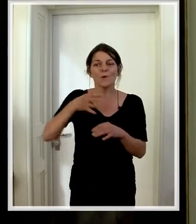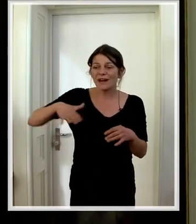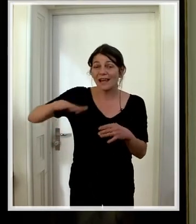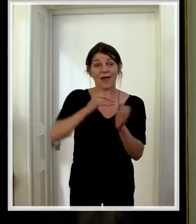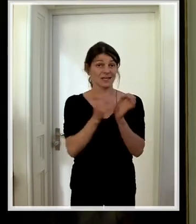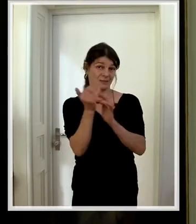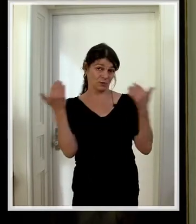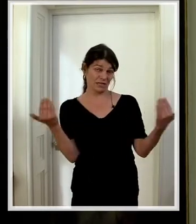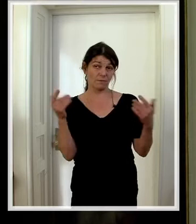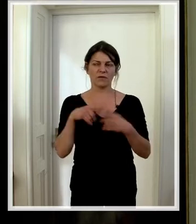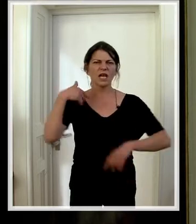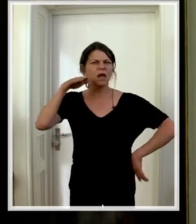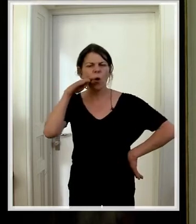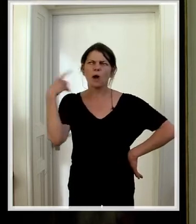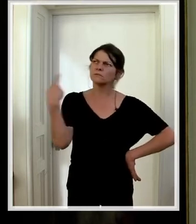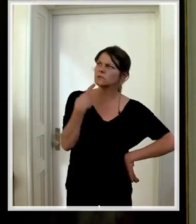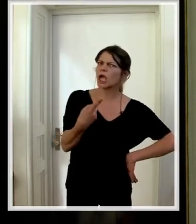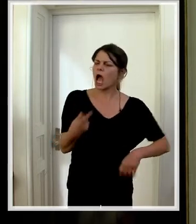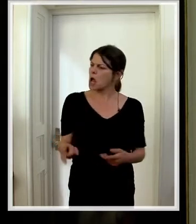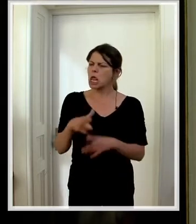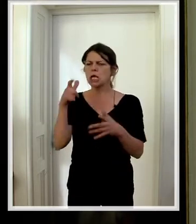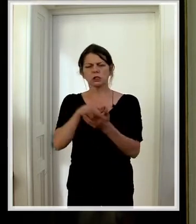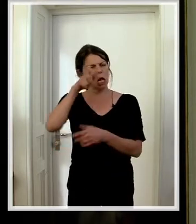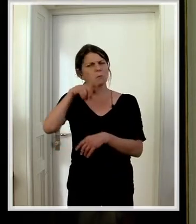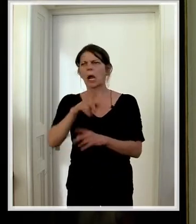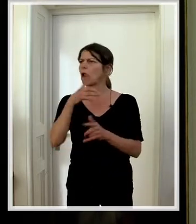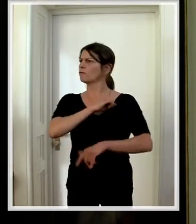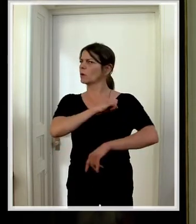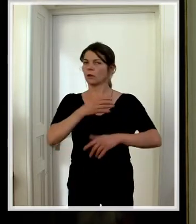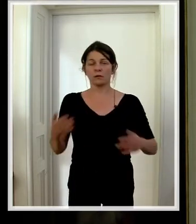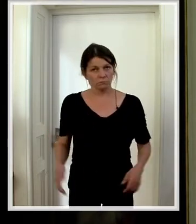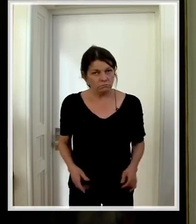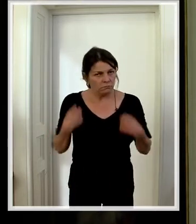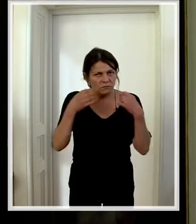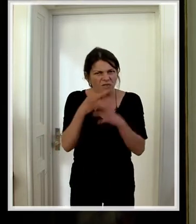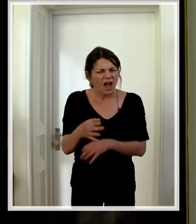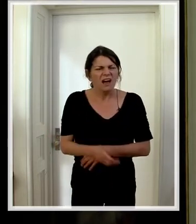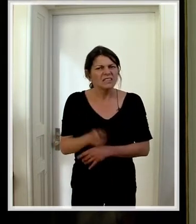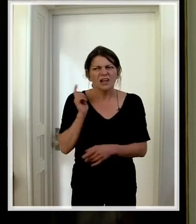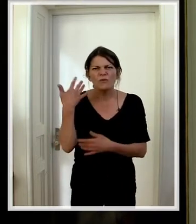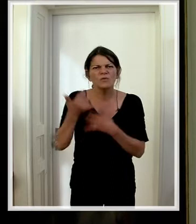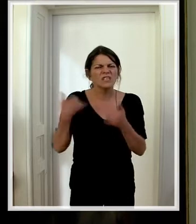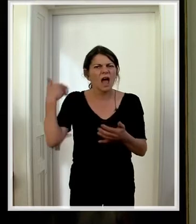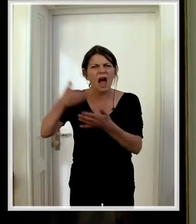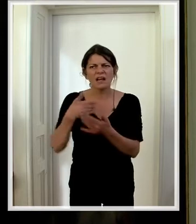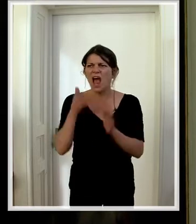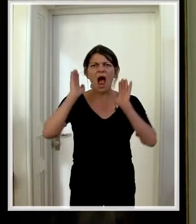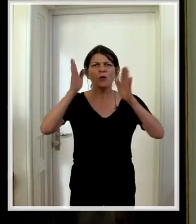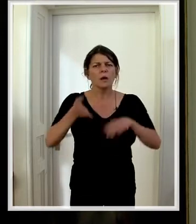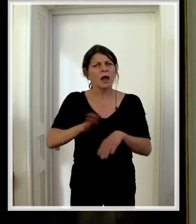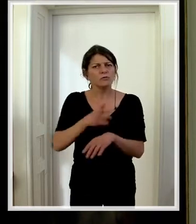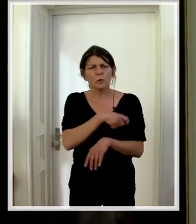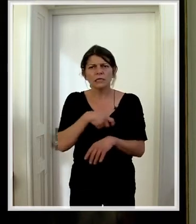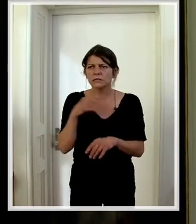Und wenn ich die Aussage höre, das bringt ja am Liechtenstein noch nichts, dann frage ich mich, seit etwa 50 Jahren haben wir eine Autobahn auf der Schweizer Seite, oder,